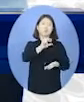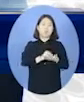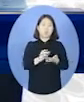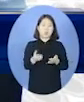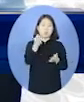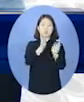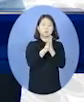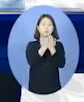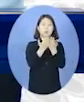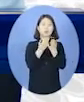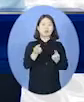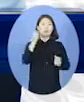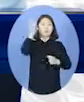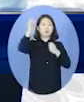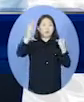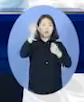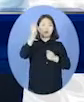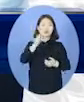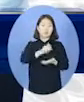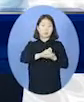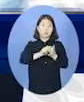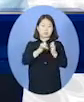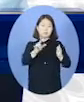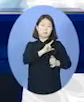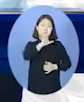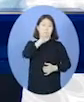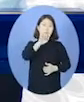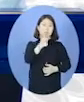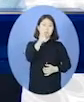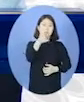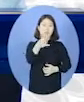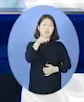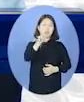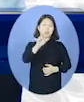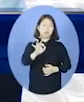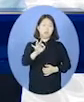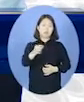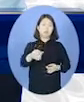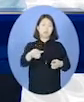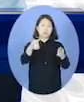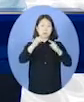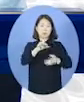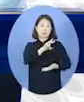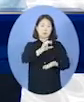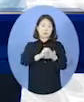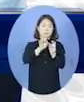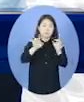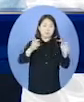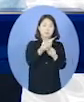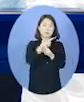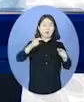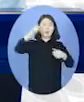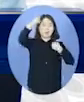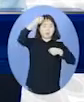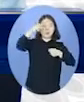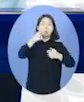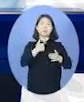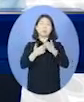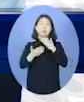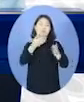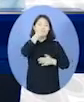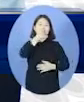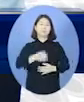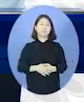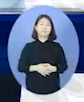소통하다라는 주제로 열리는 책 축제는 은희경 작가의 강연과 전시, 인형극 등 주제별 다양한 공연과 체험